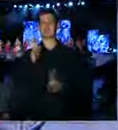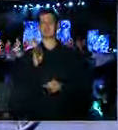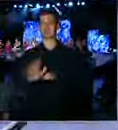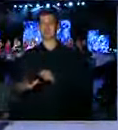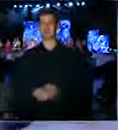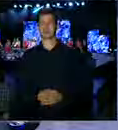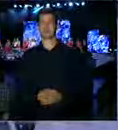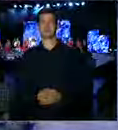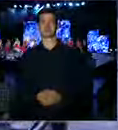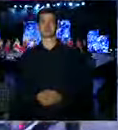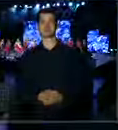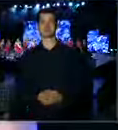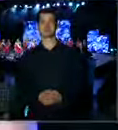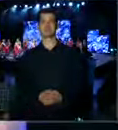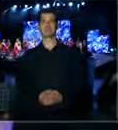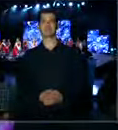2015.